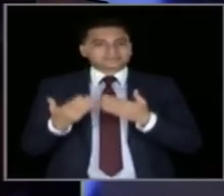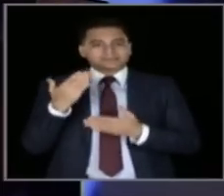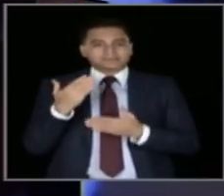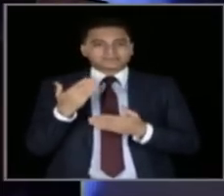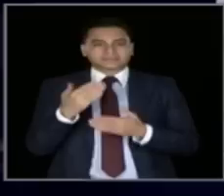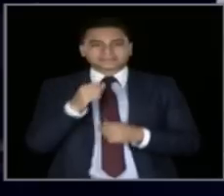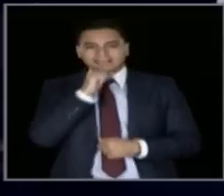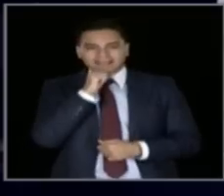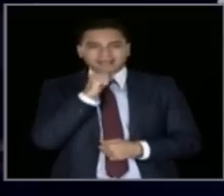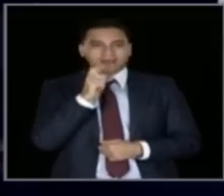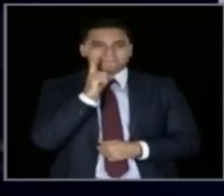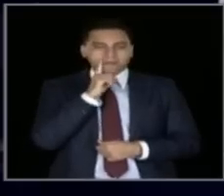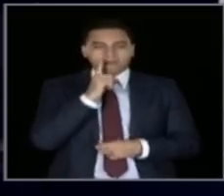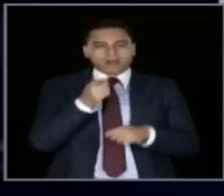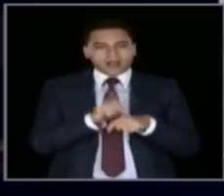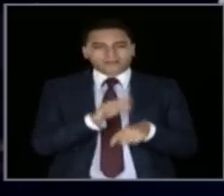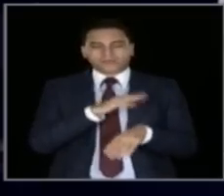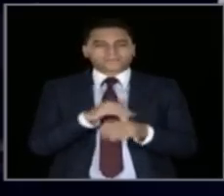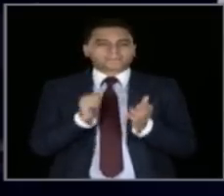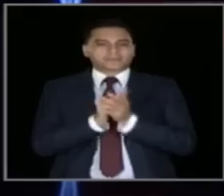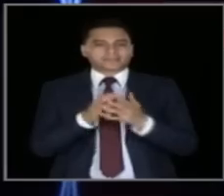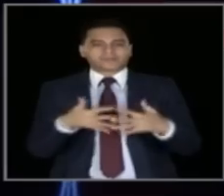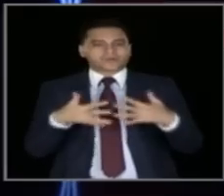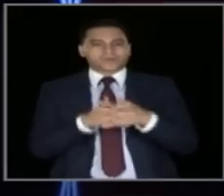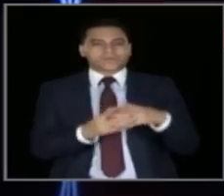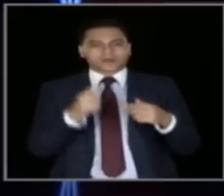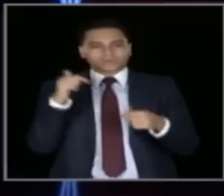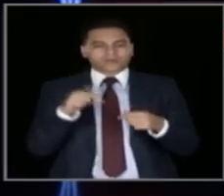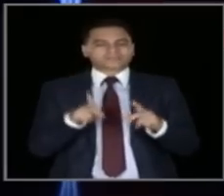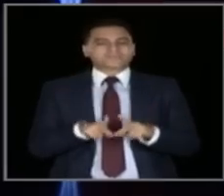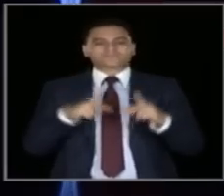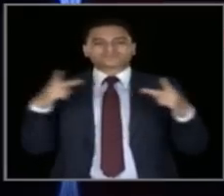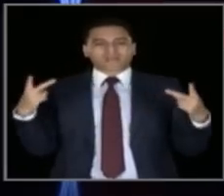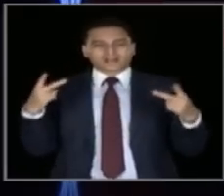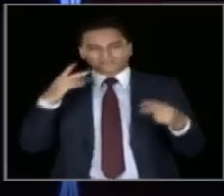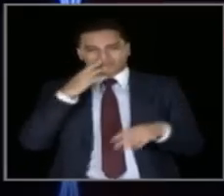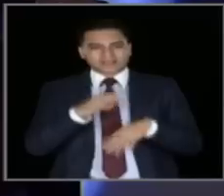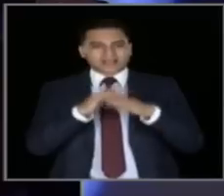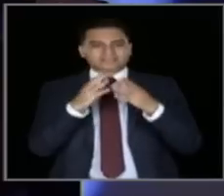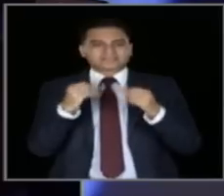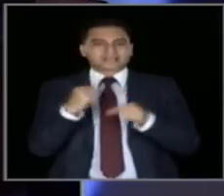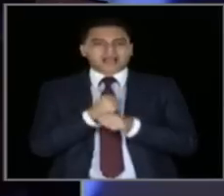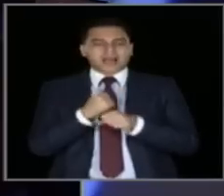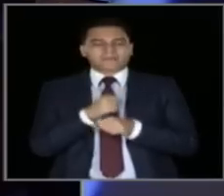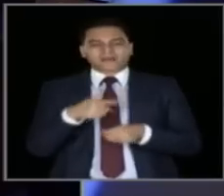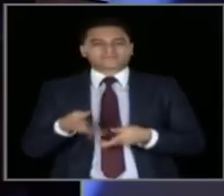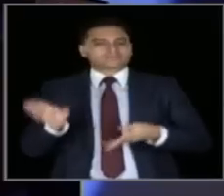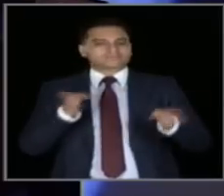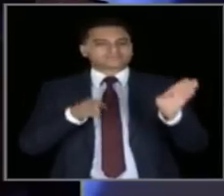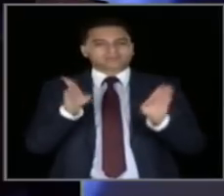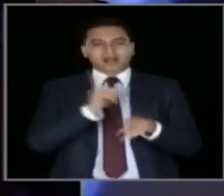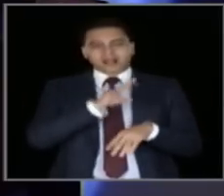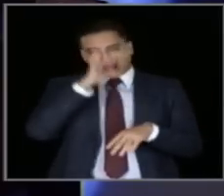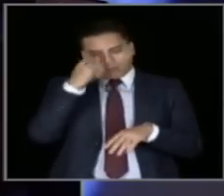التيتا والجدو والخالتي وكل ده كان بيبقى في بيت واحد، دلوقتي الدنيا اختلفت، الناس كلها بتخرج للعمل. لو انا ما